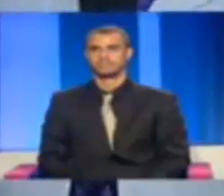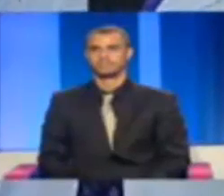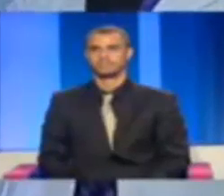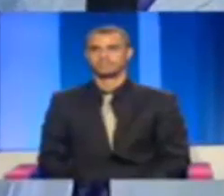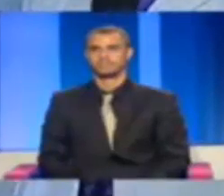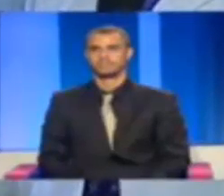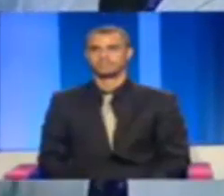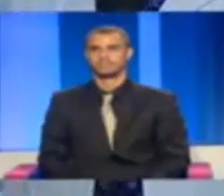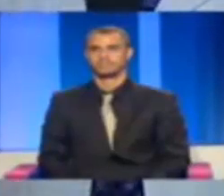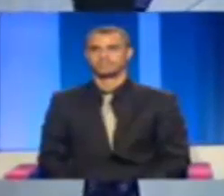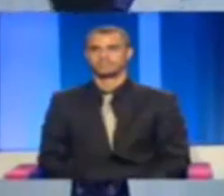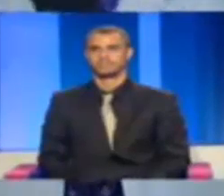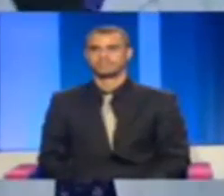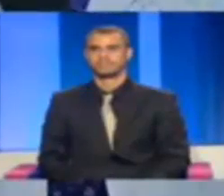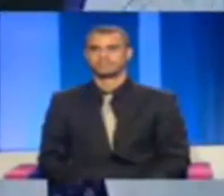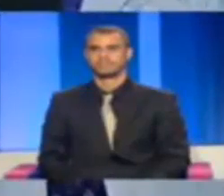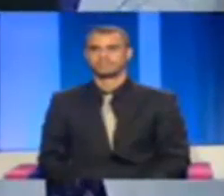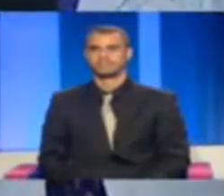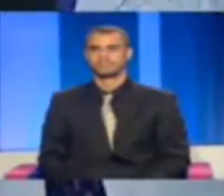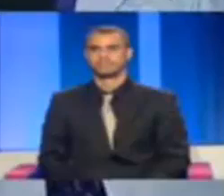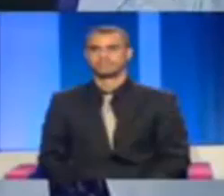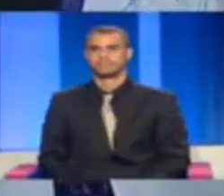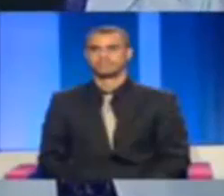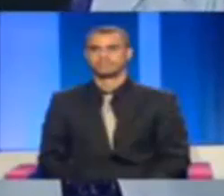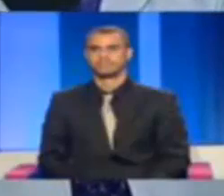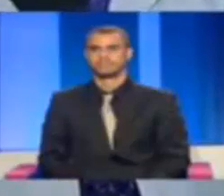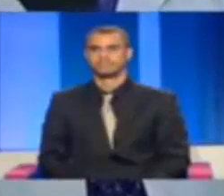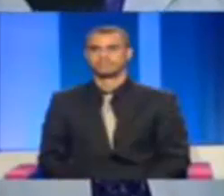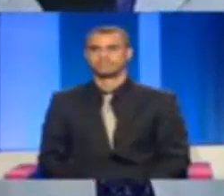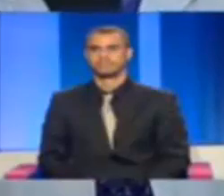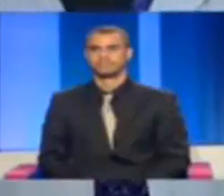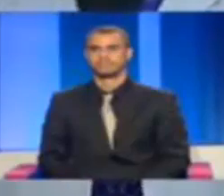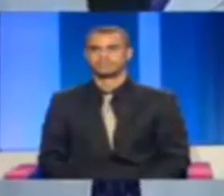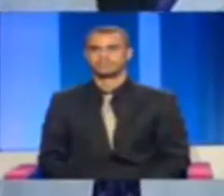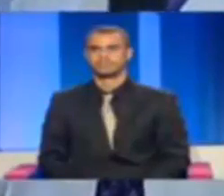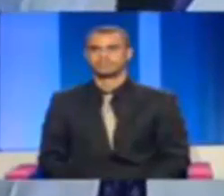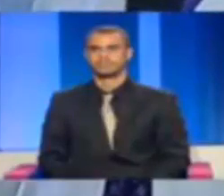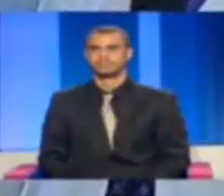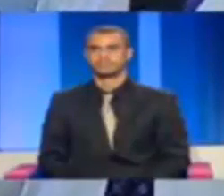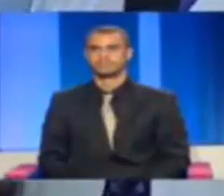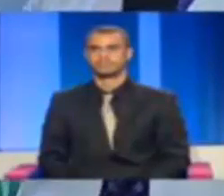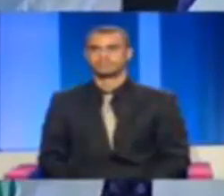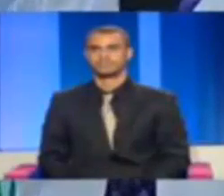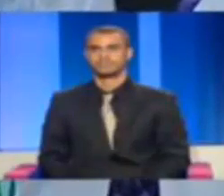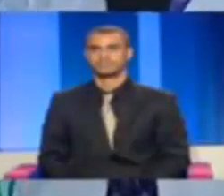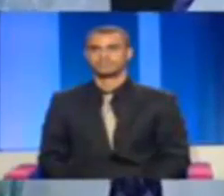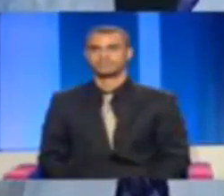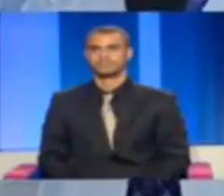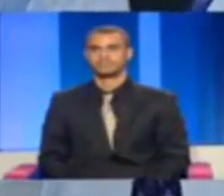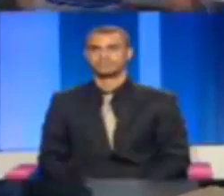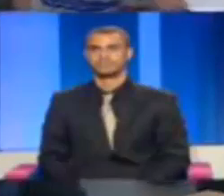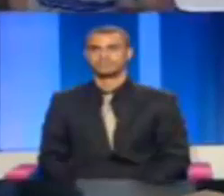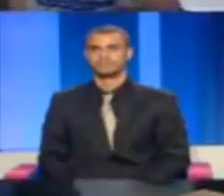ترسم مصمم غادي ورقة غادي ورقة.